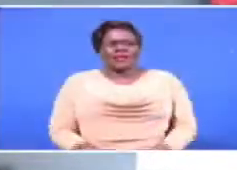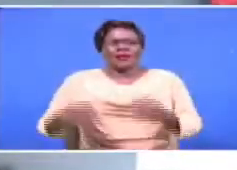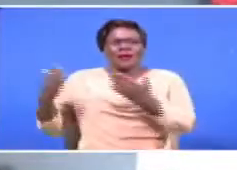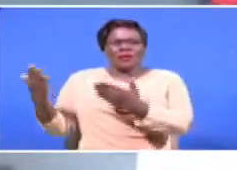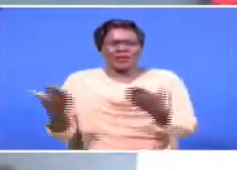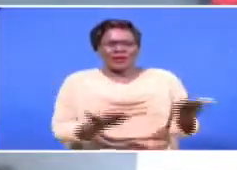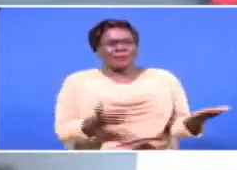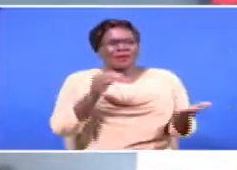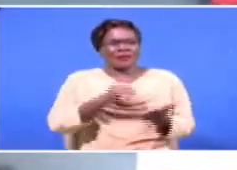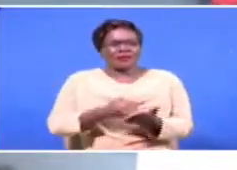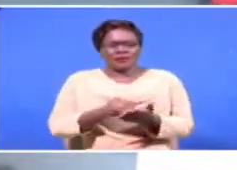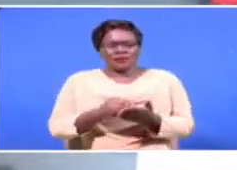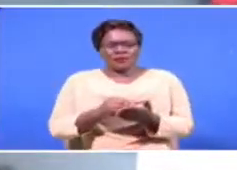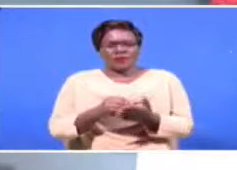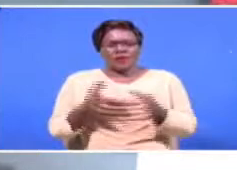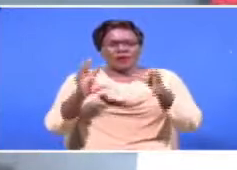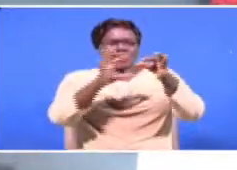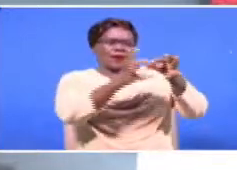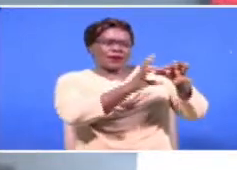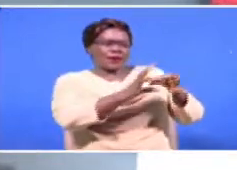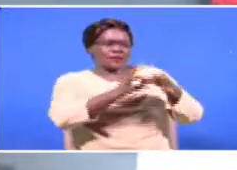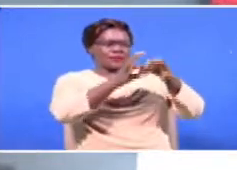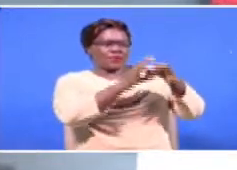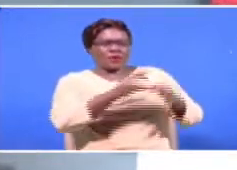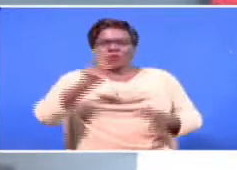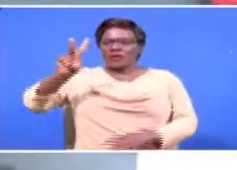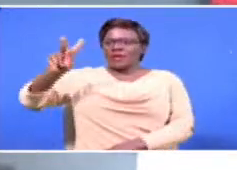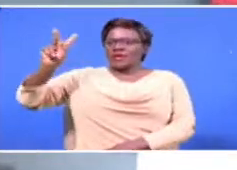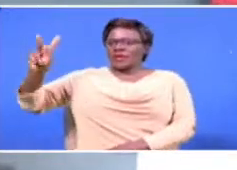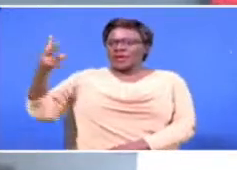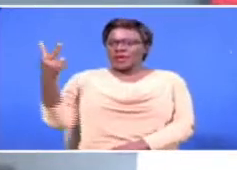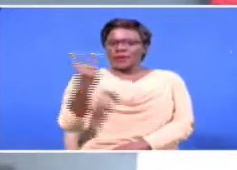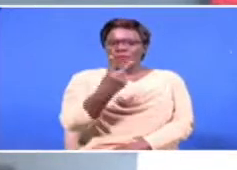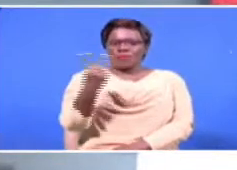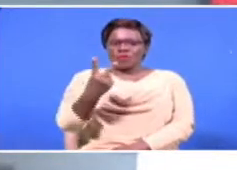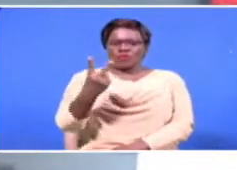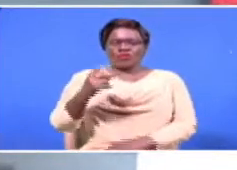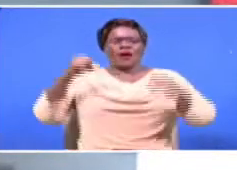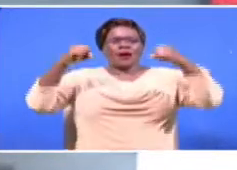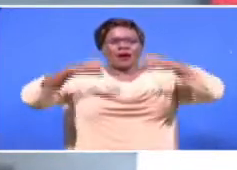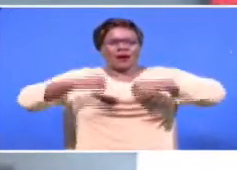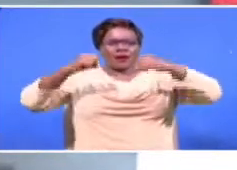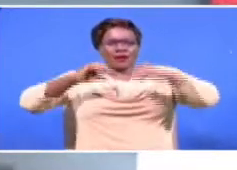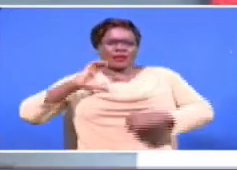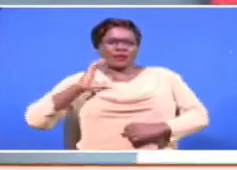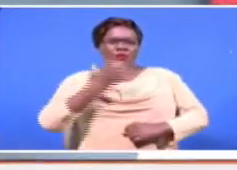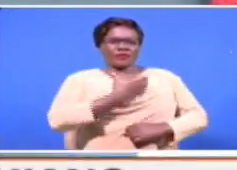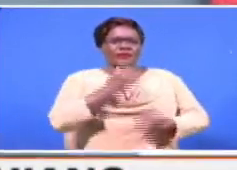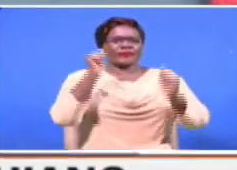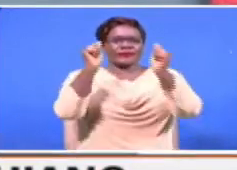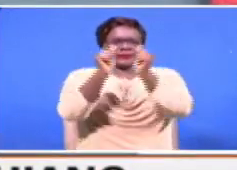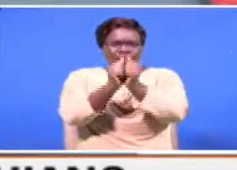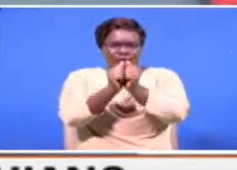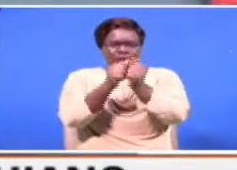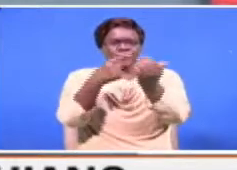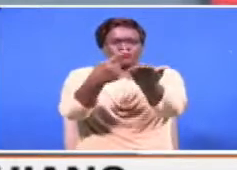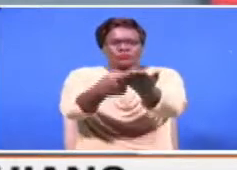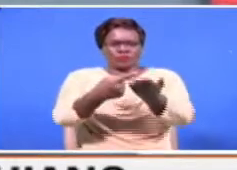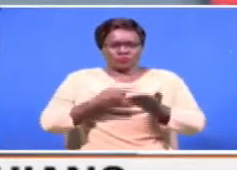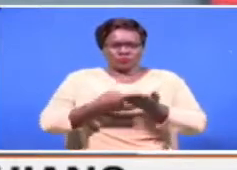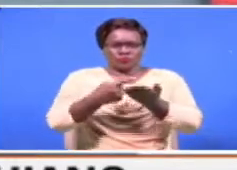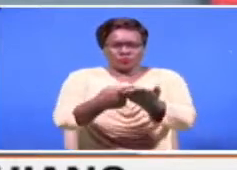Karibu tena. Muungano wa Azimio na Kenya Kwanza wameafikiana kuunda kamati ya watu 10 kufanya mazungumzo ya